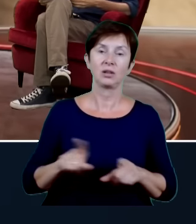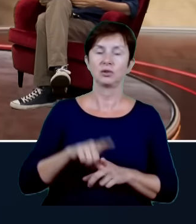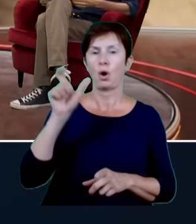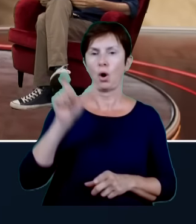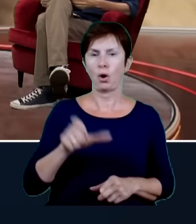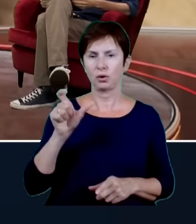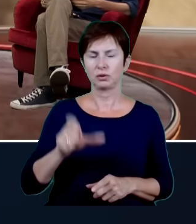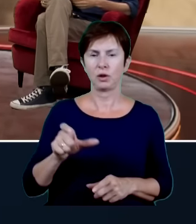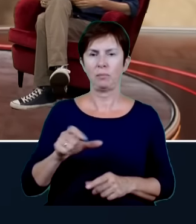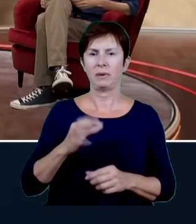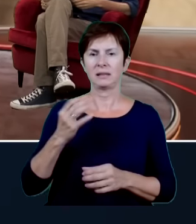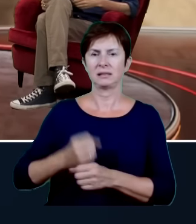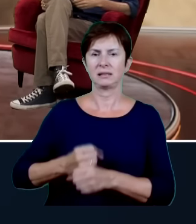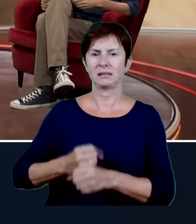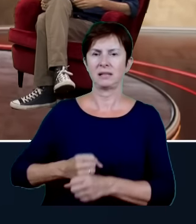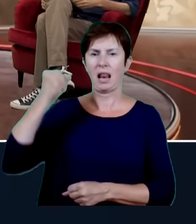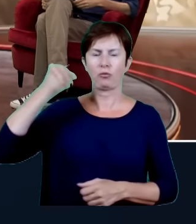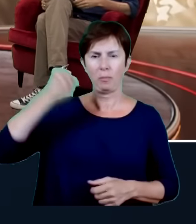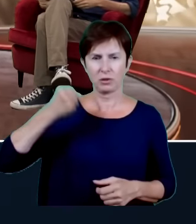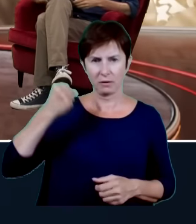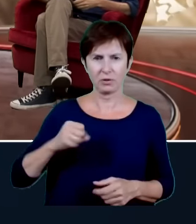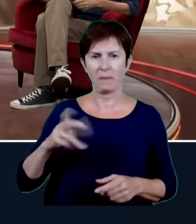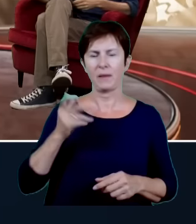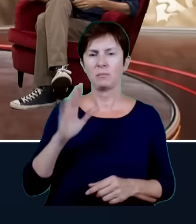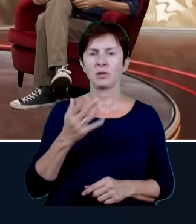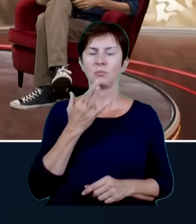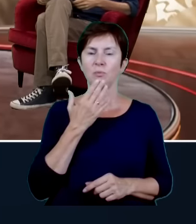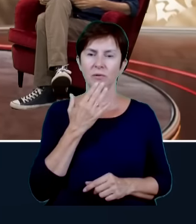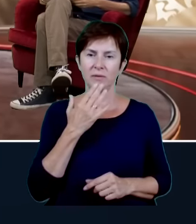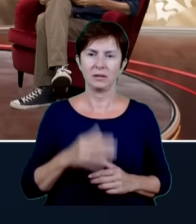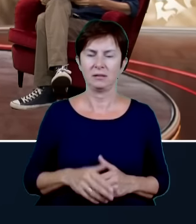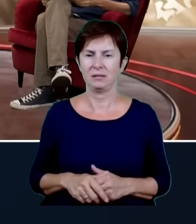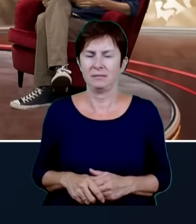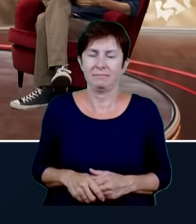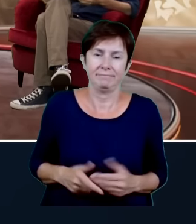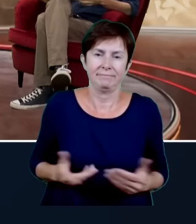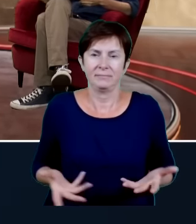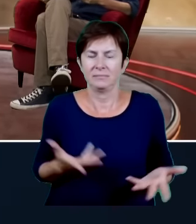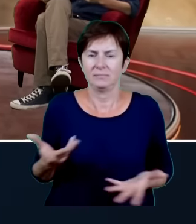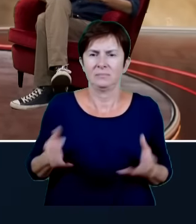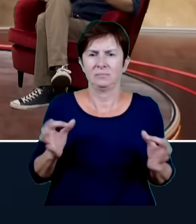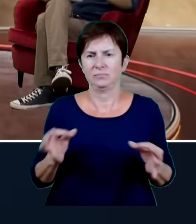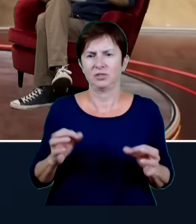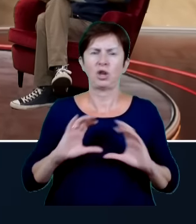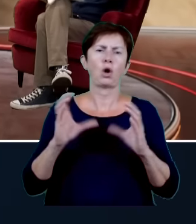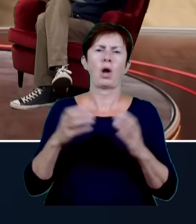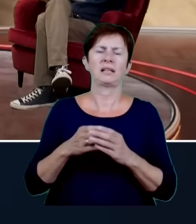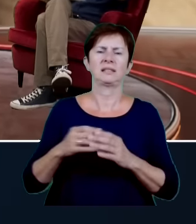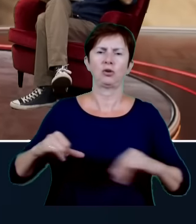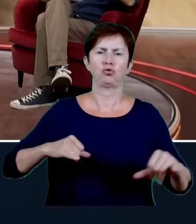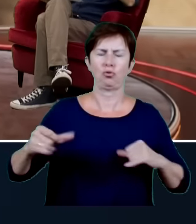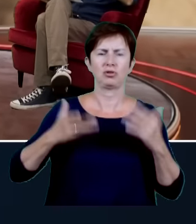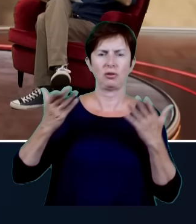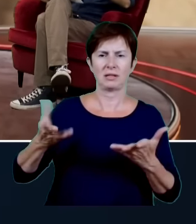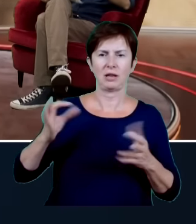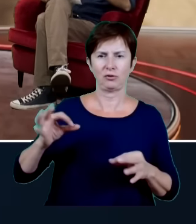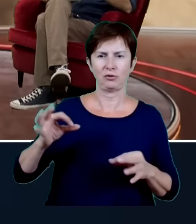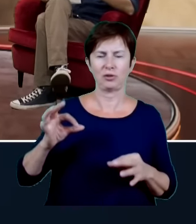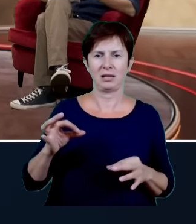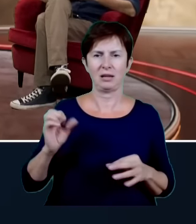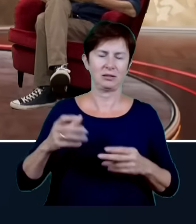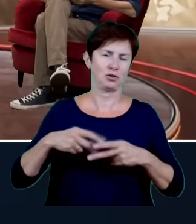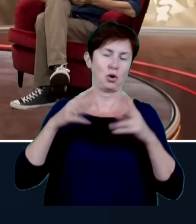Marszałkowską ją też sobie tu zasłużył na dzisiaj sama Koalicja rządząca tak taki miała dzień że